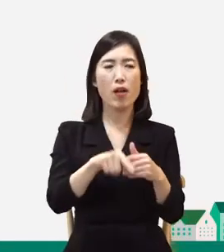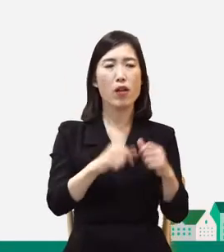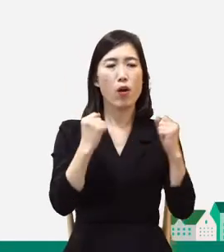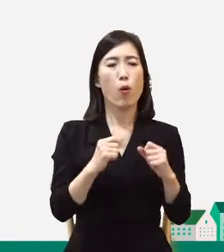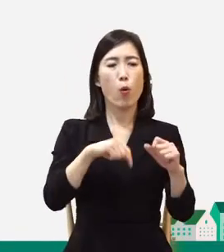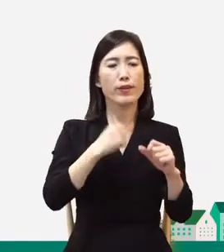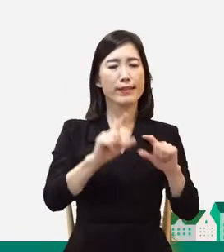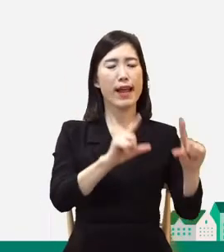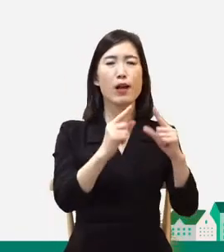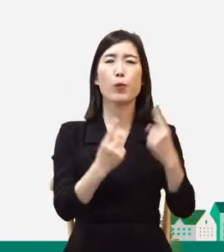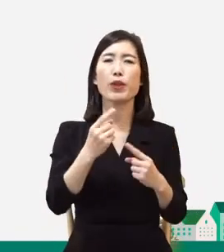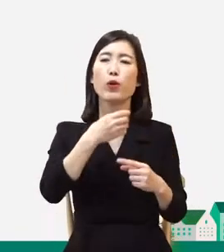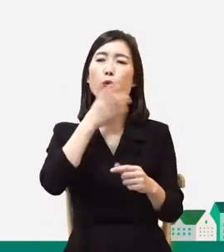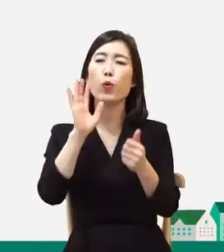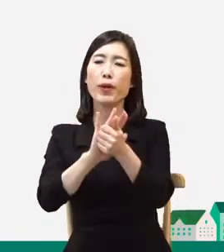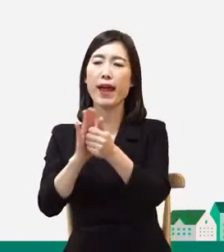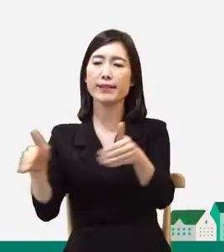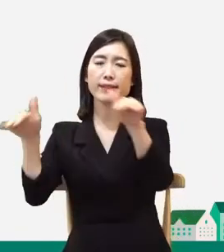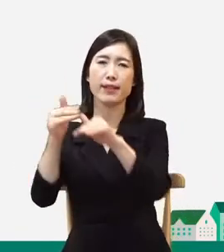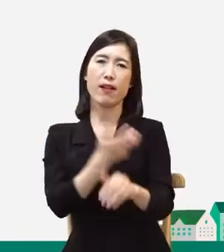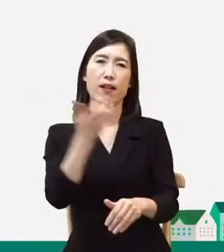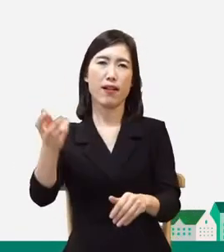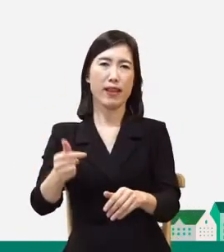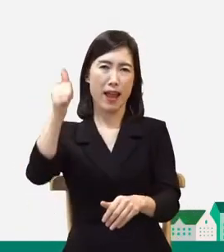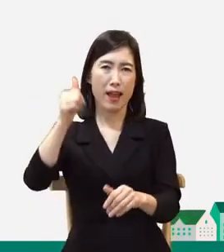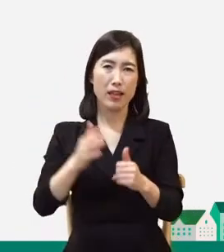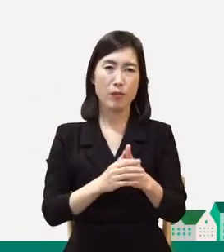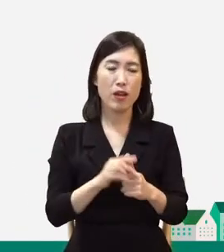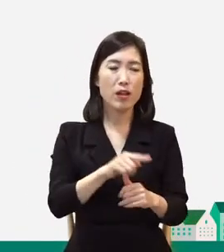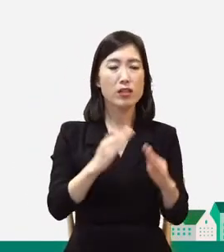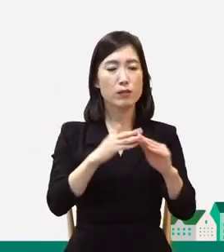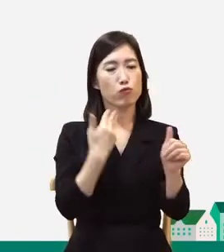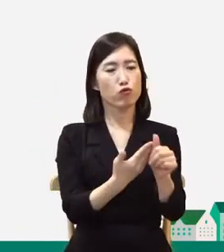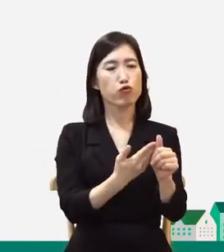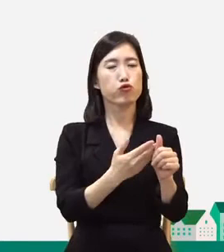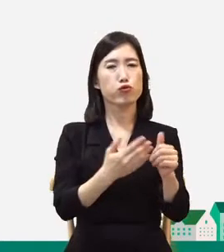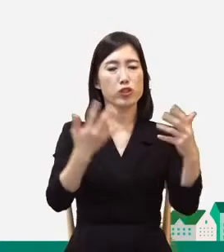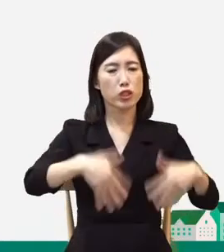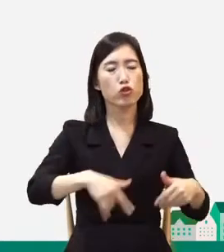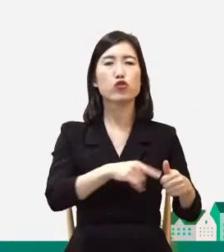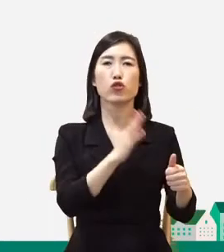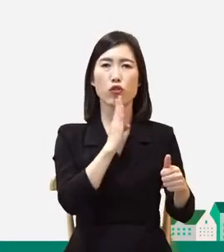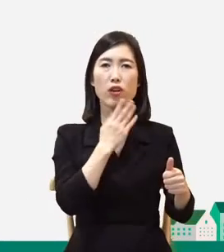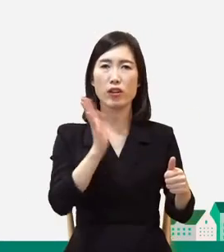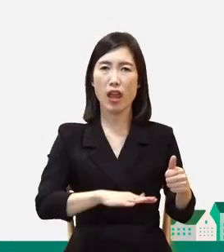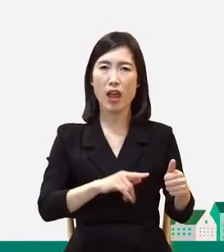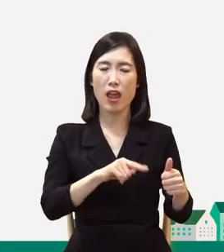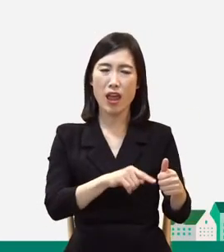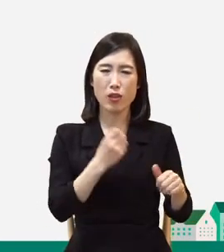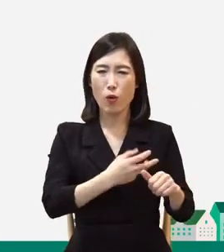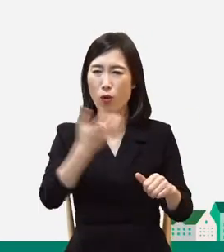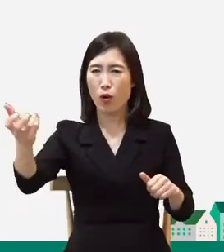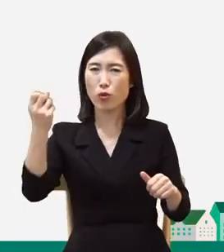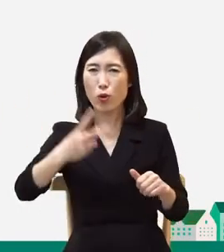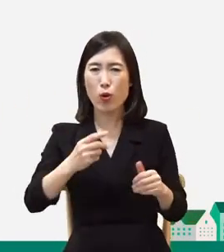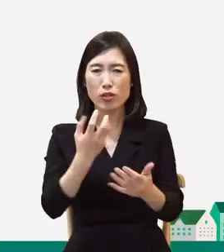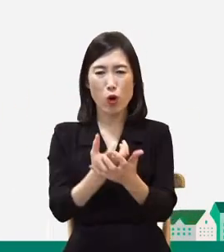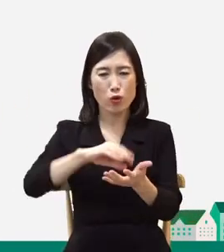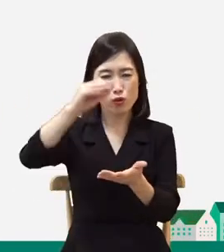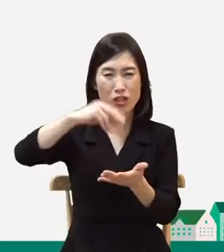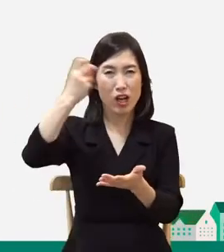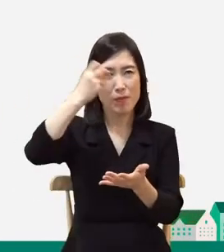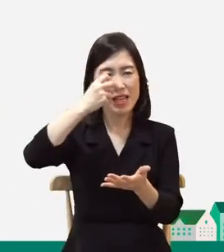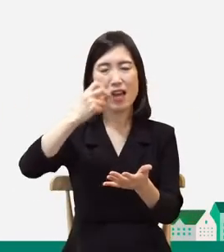연계한 경험이 있습니다. 지원주택 입주 대상이었기 때문에 재심사를 하지 않고 타 지원주택으로 연계할 수 있는